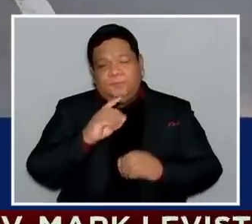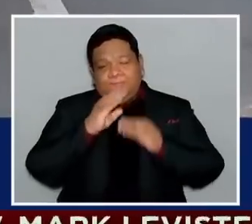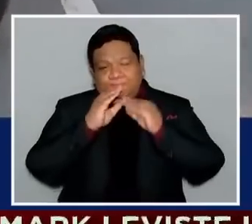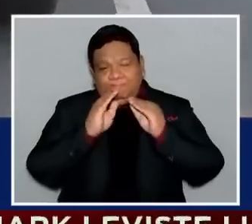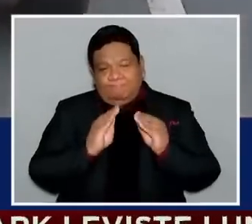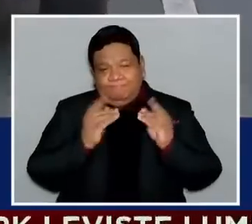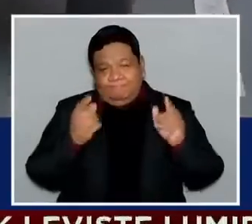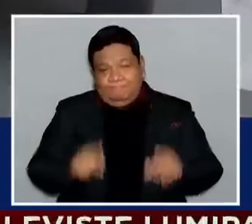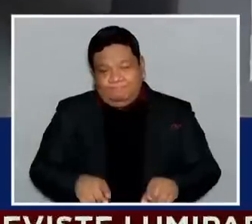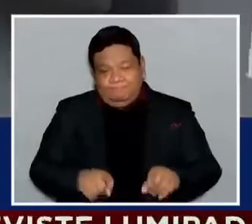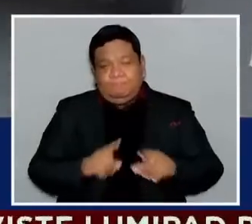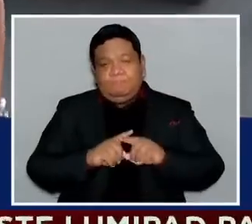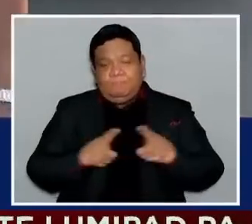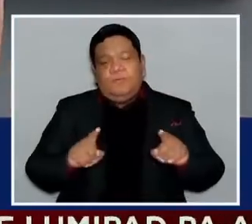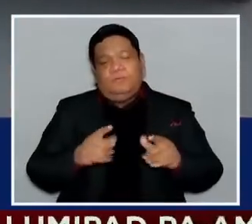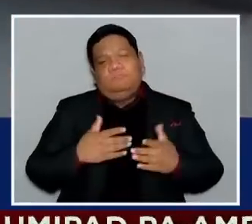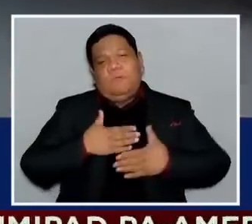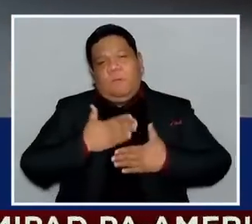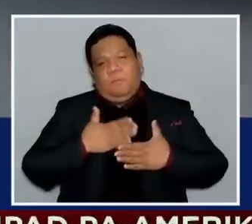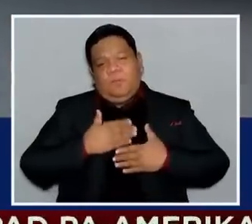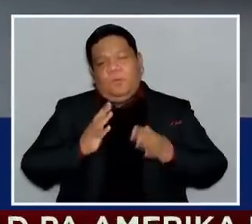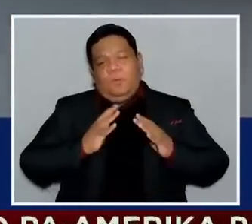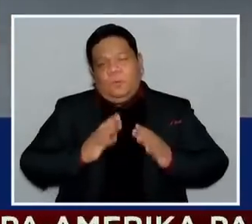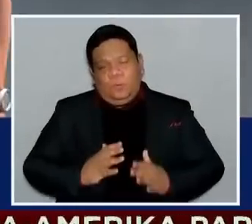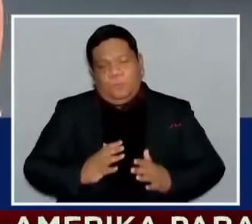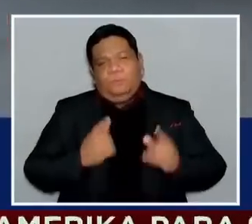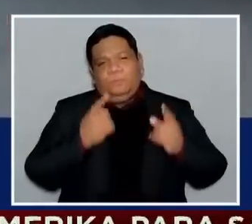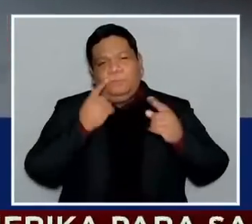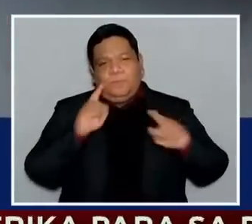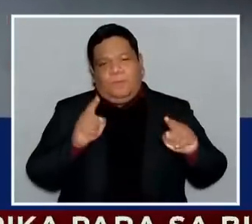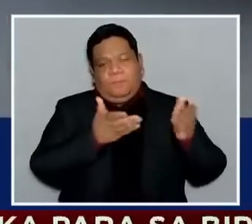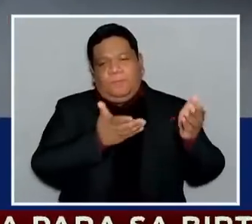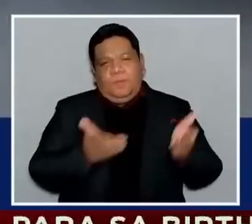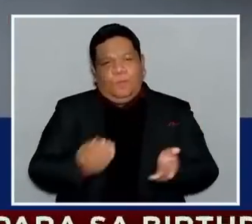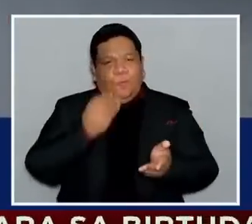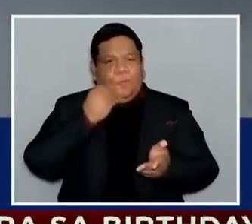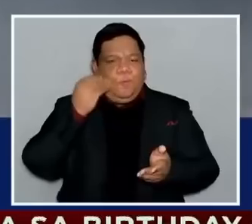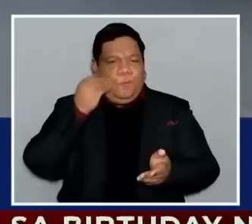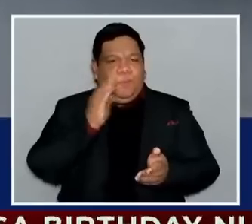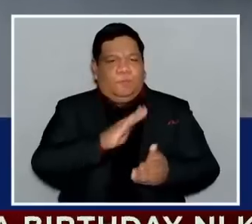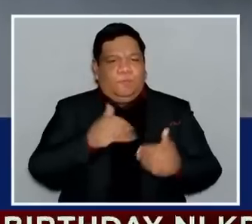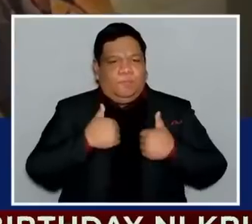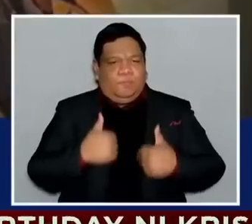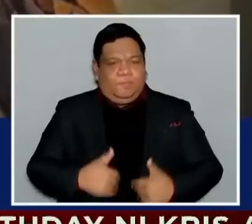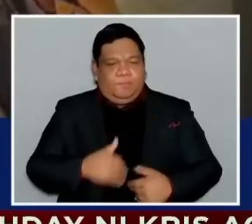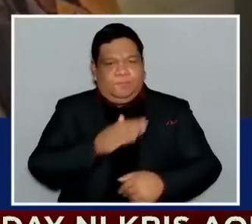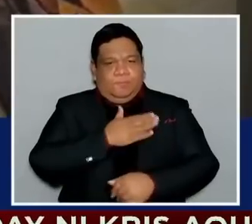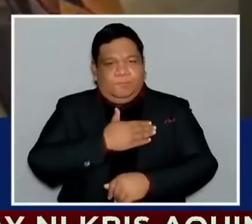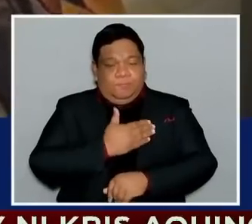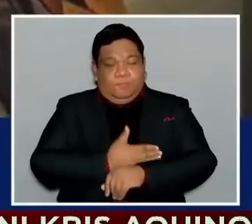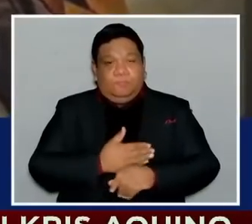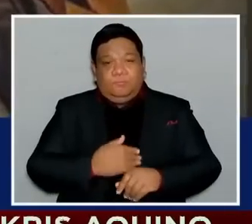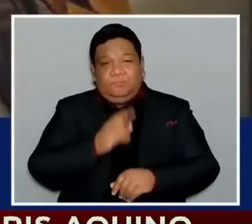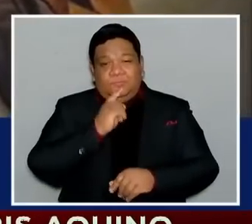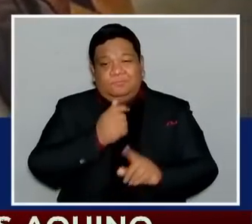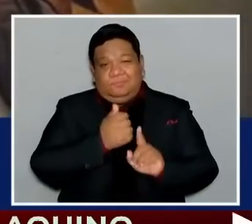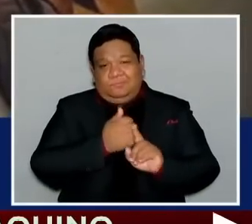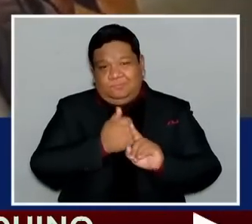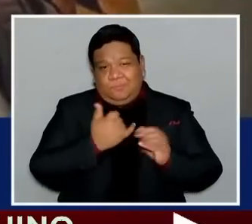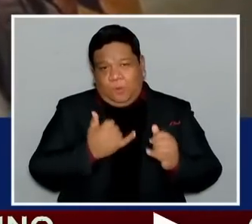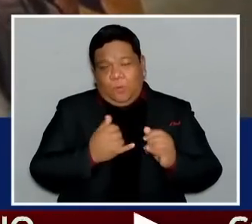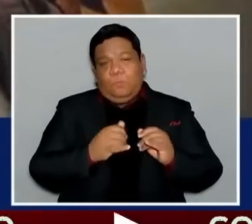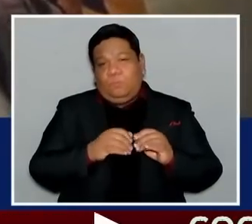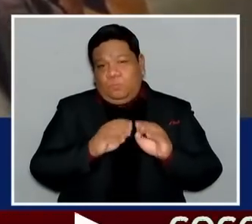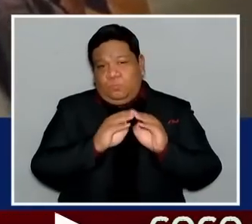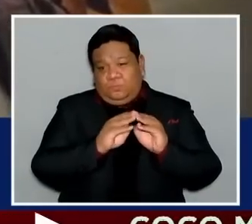na napagbigyan ang kanilang hiling na maiuwi sa Pilipinas ang labi ng kanilang anak. Dahil Muslim na si Wilma, hiling ng kanyang asawa